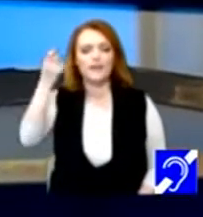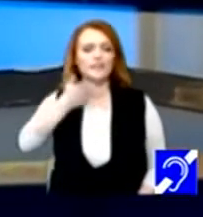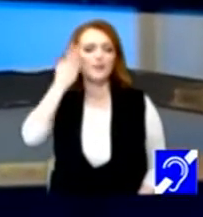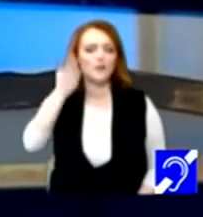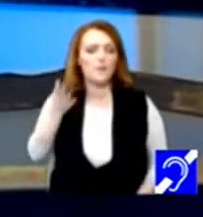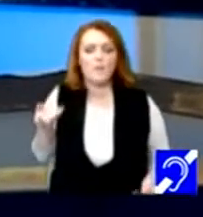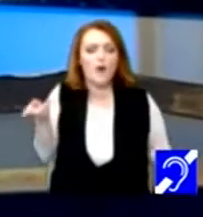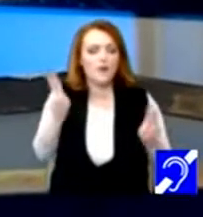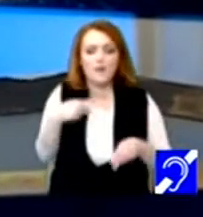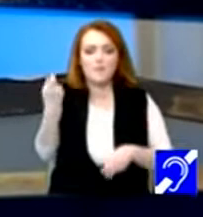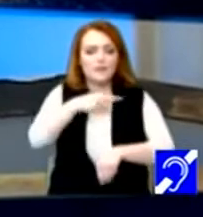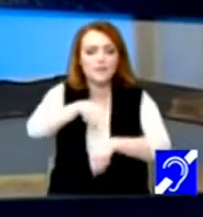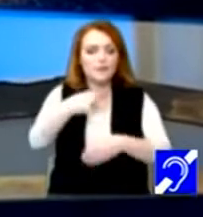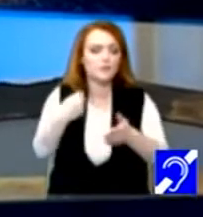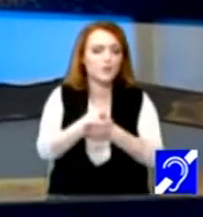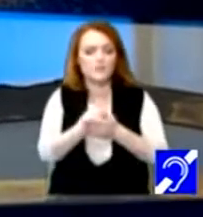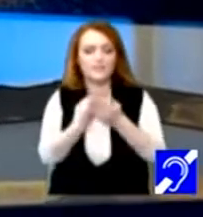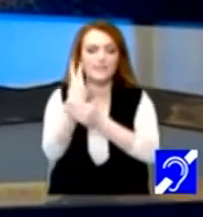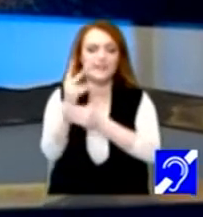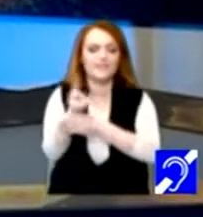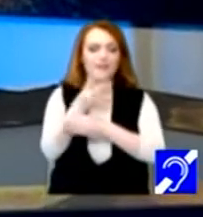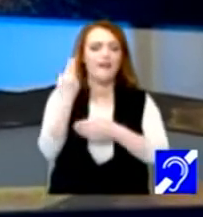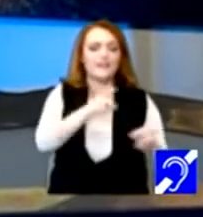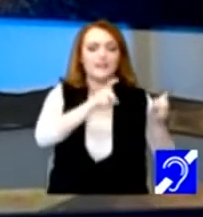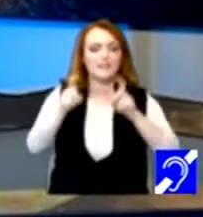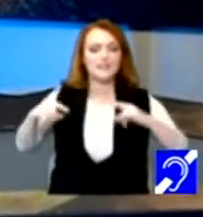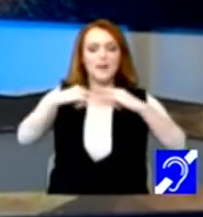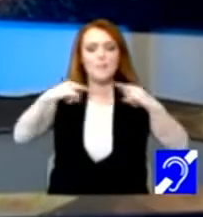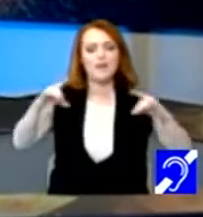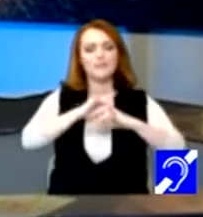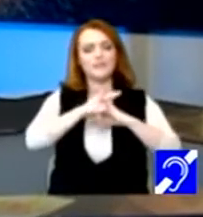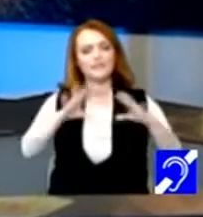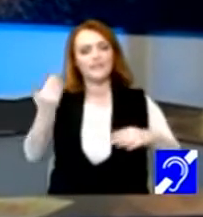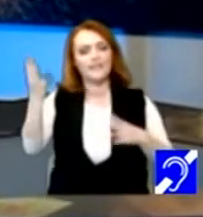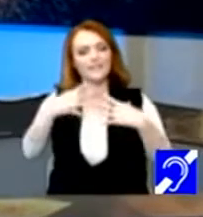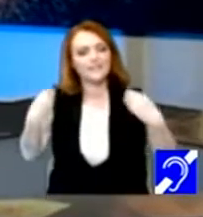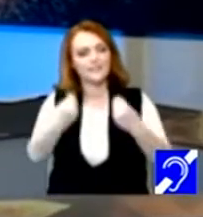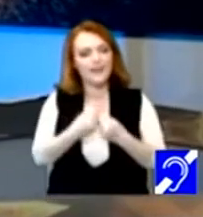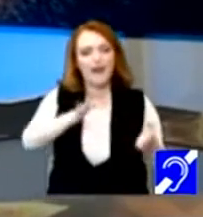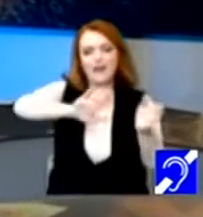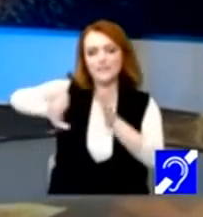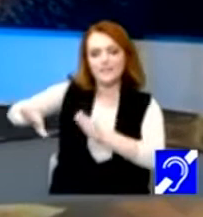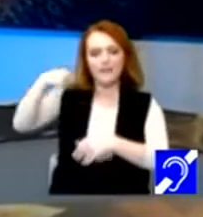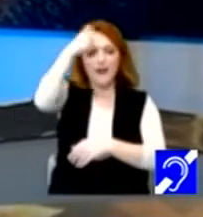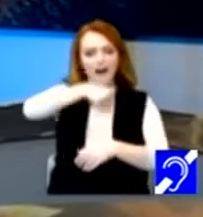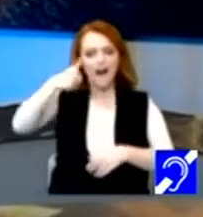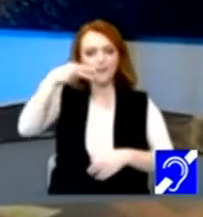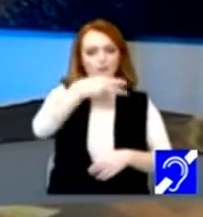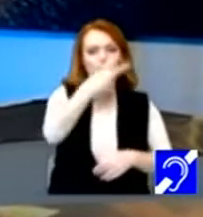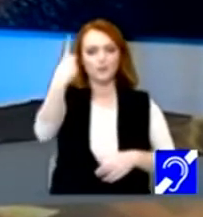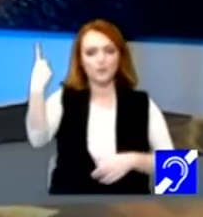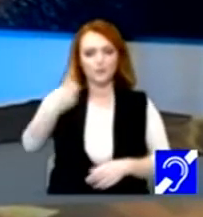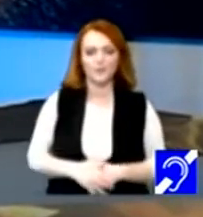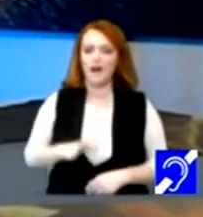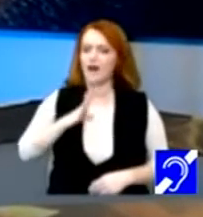ore numărate până la miezul nopții, când adunați la masă de sărbători alături de cei dragi, vom lăsa în urmă anul 2021.